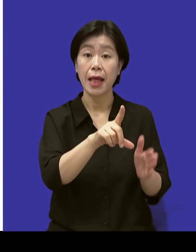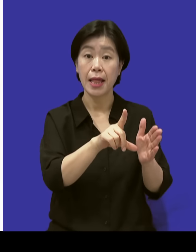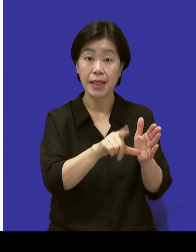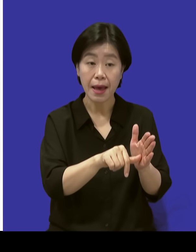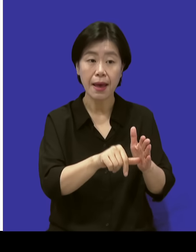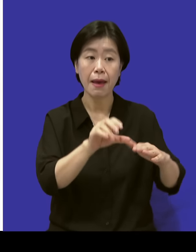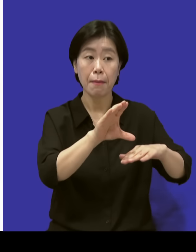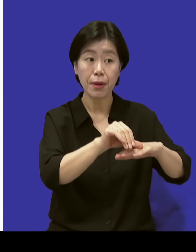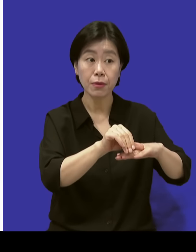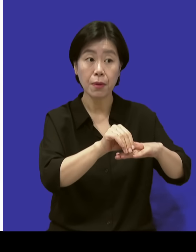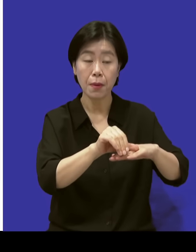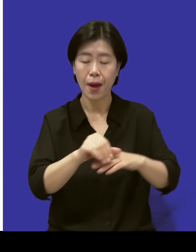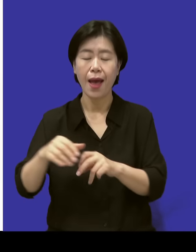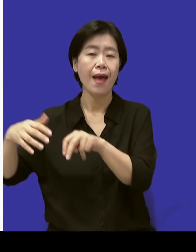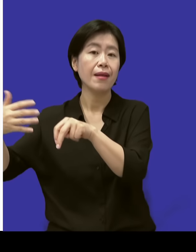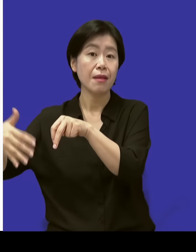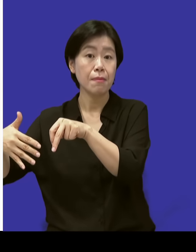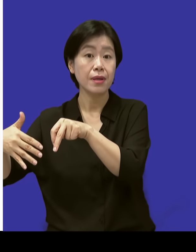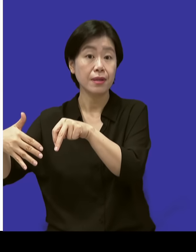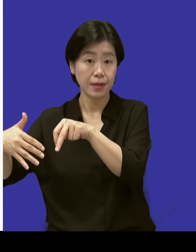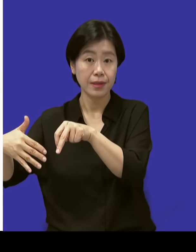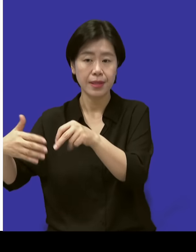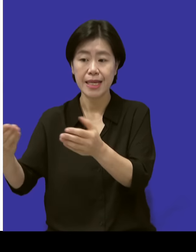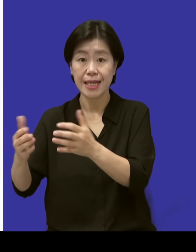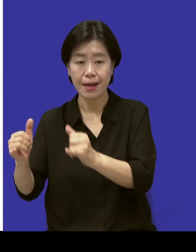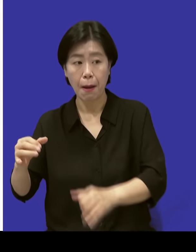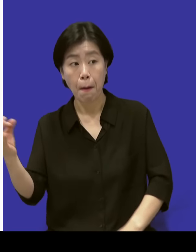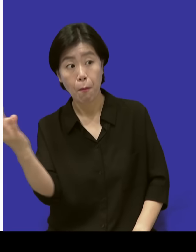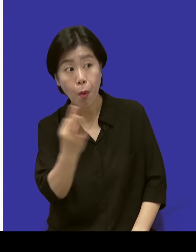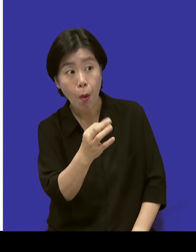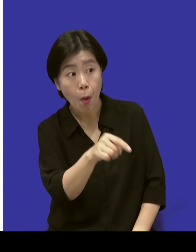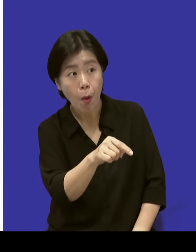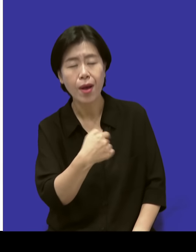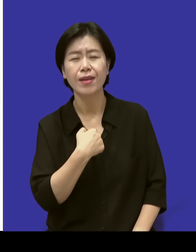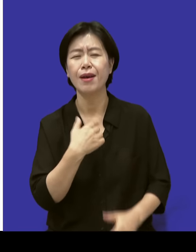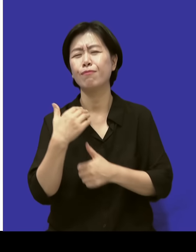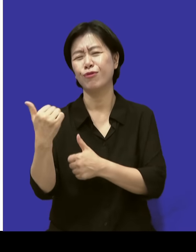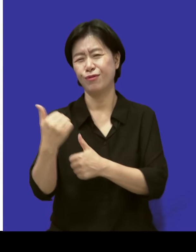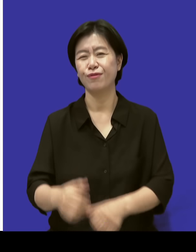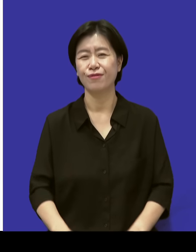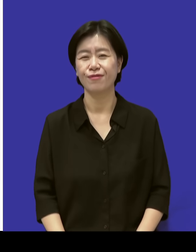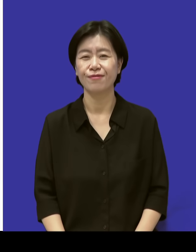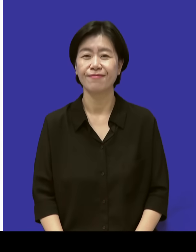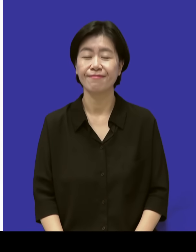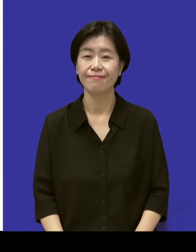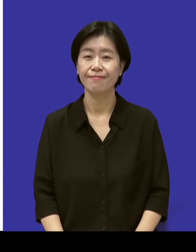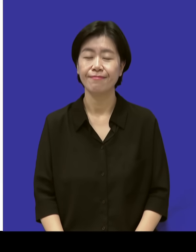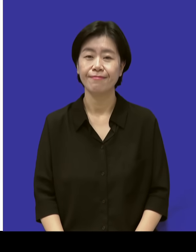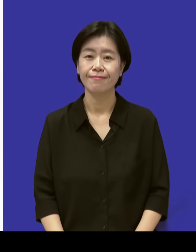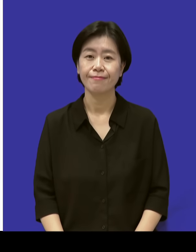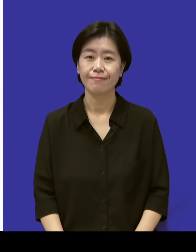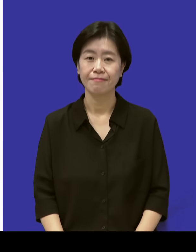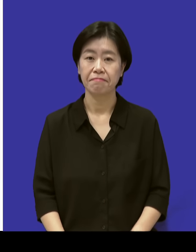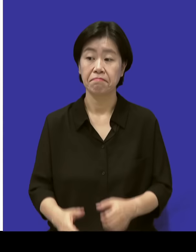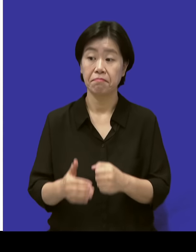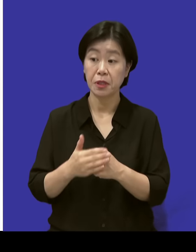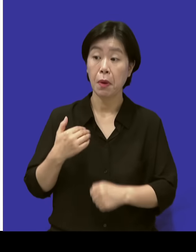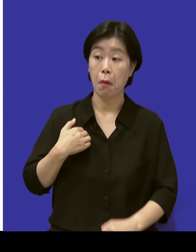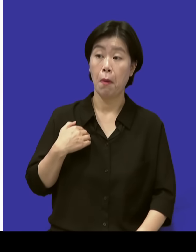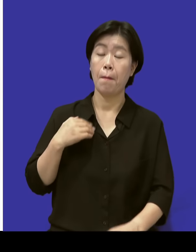예, 예. 넷플릭스 작가님들이 한번 그 오디션 한번 보지 않겠냐 네네. 이렇게 좀 요청이 오셔가지고 제가 가서